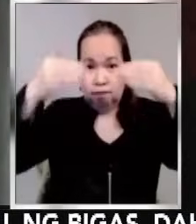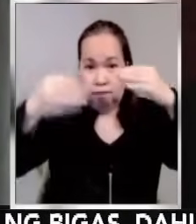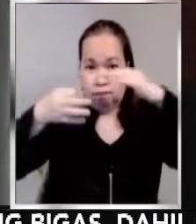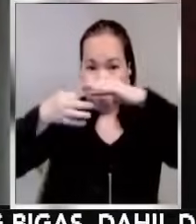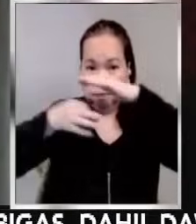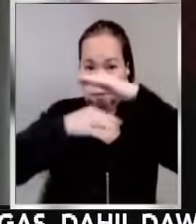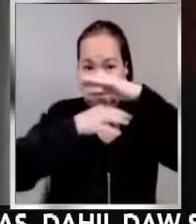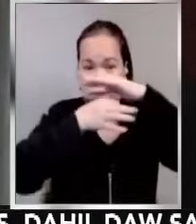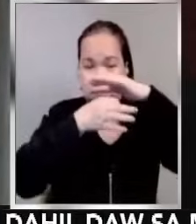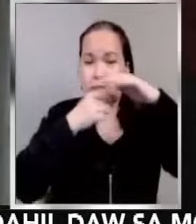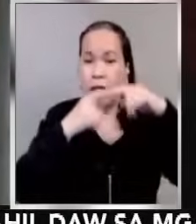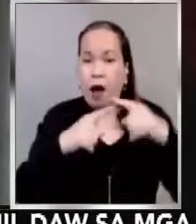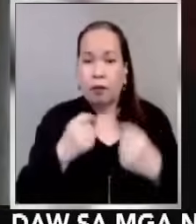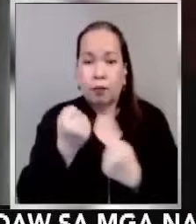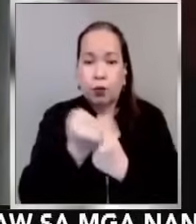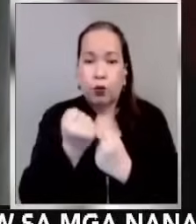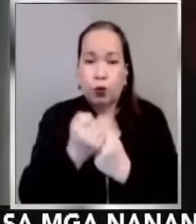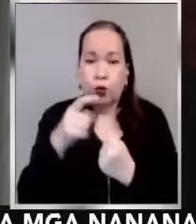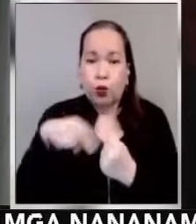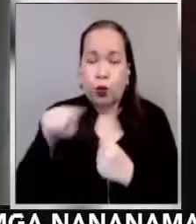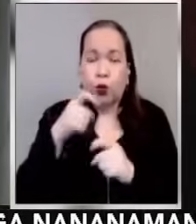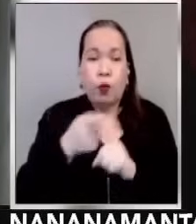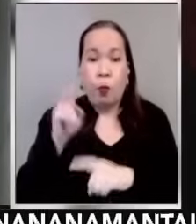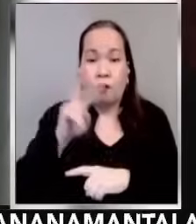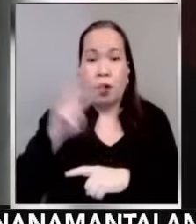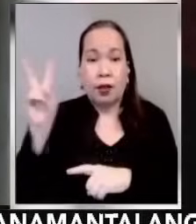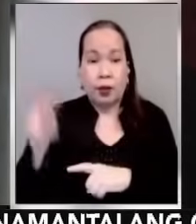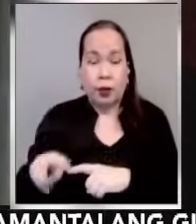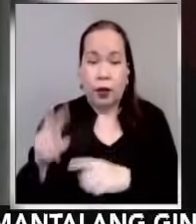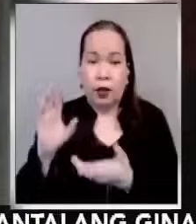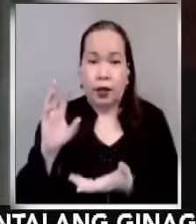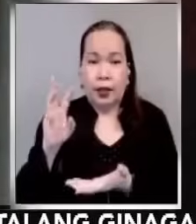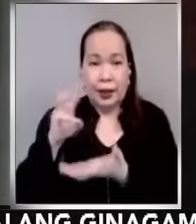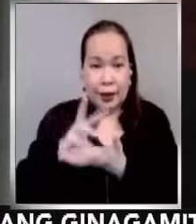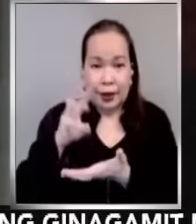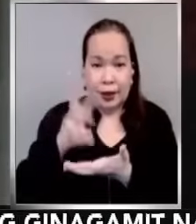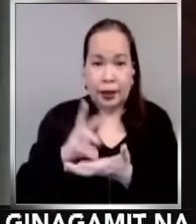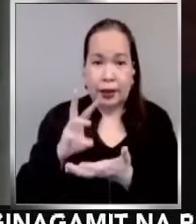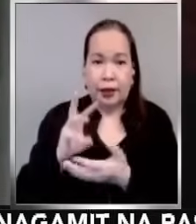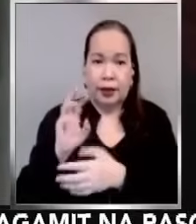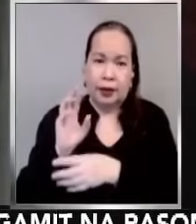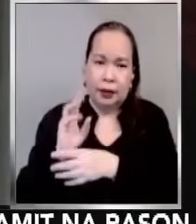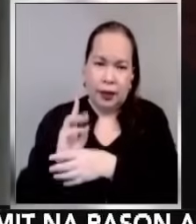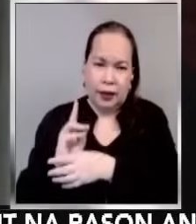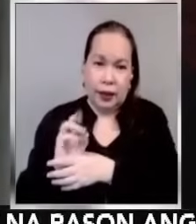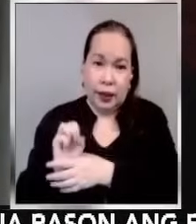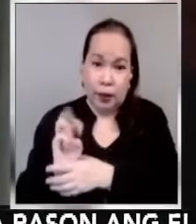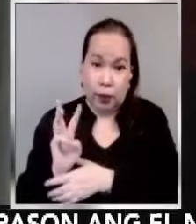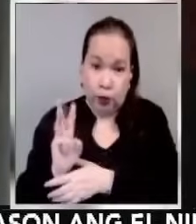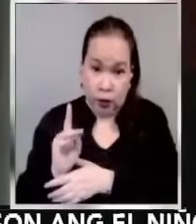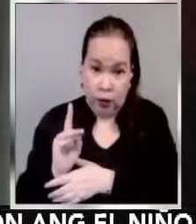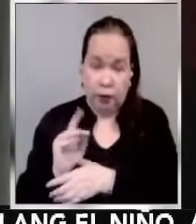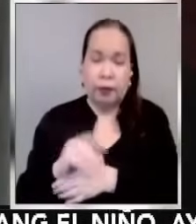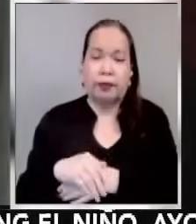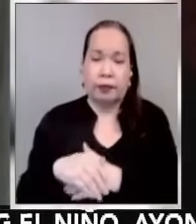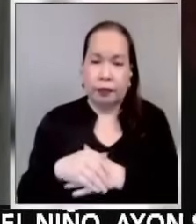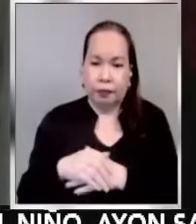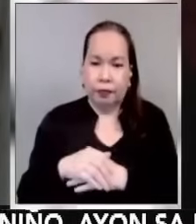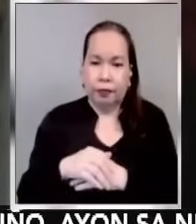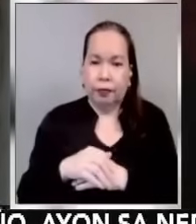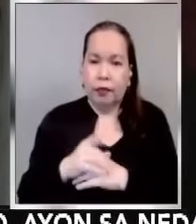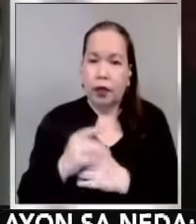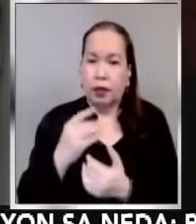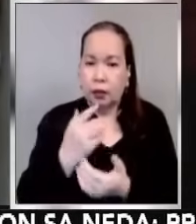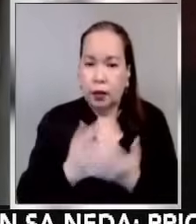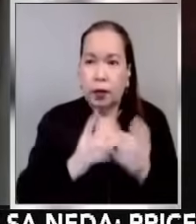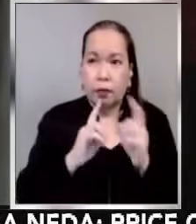inaasistihan ng mga taga Valenzuela City Social Welfare and Development Office. Kasalukuyang kinakausap yung ilan sa mga pamilya